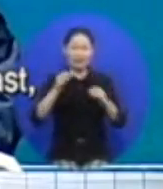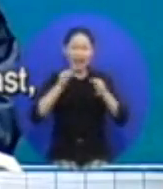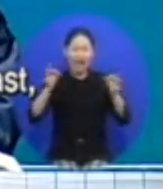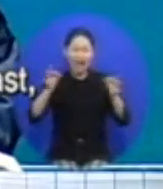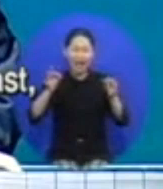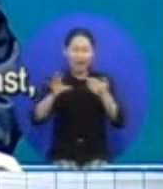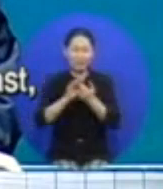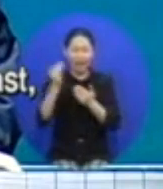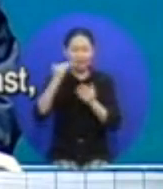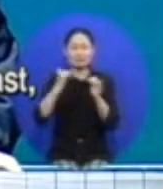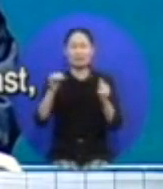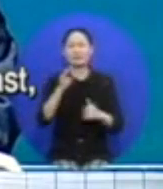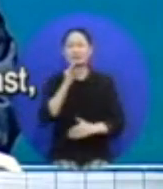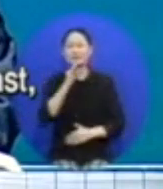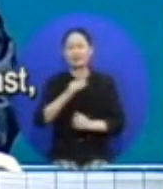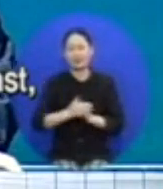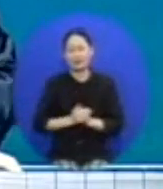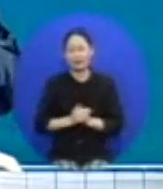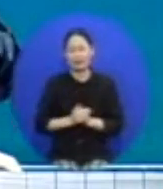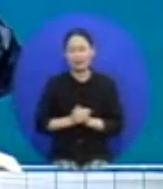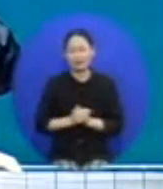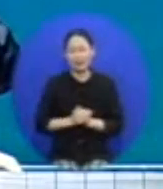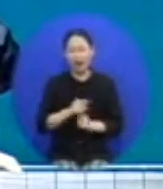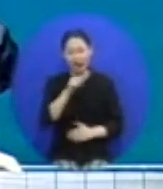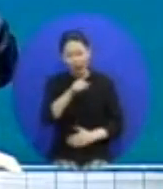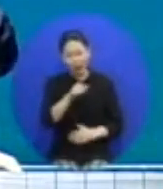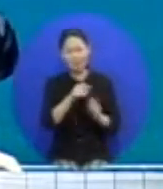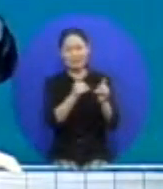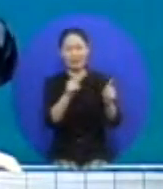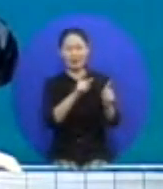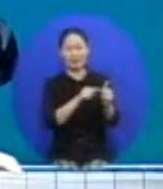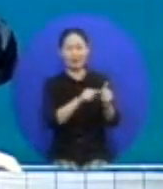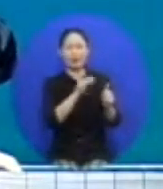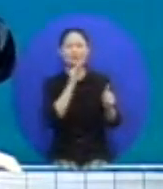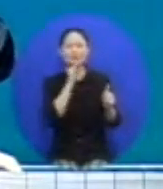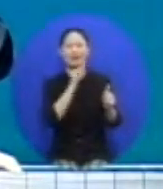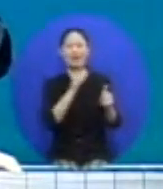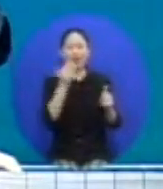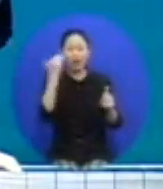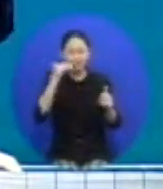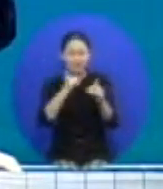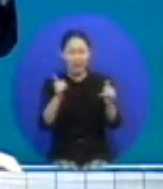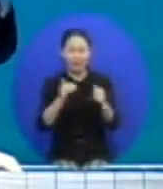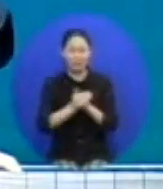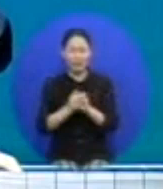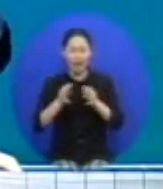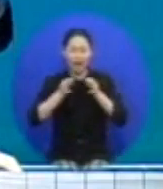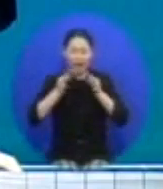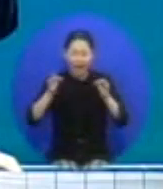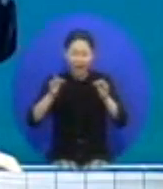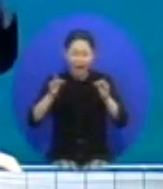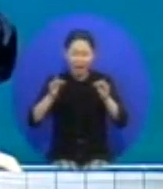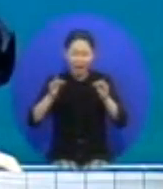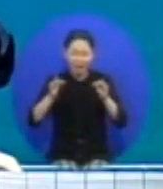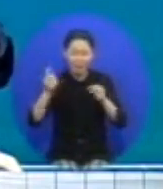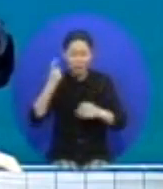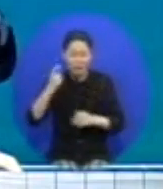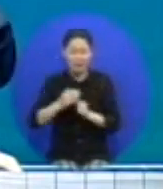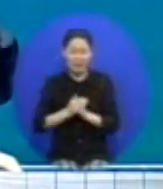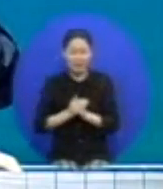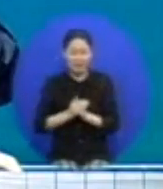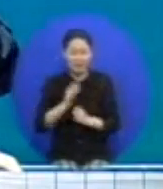사람이죠 아 이사람 한국산 아니구나 그 부르짖는 소리 외치는 손이